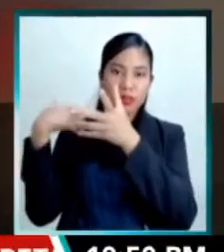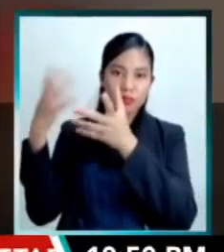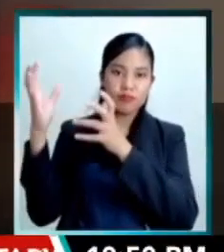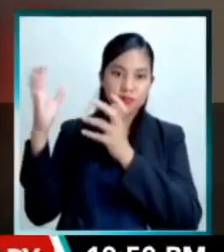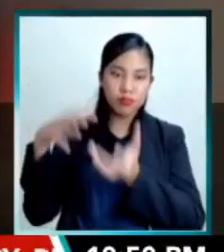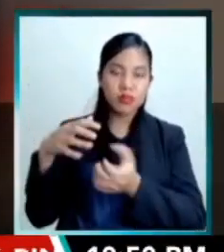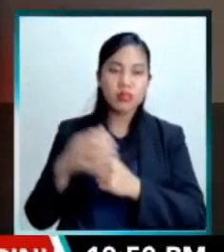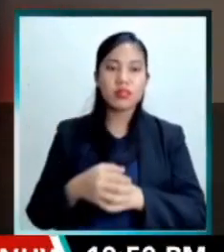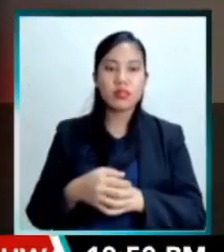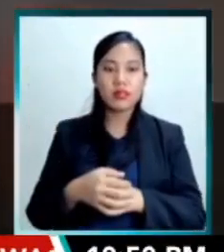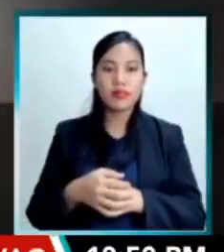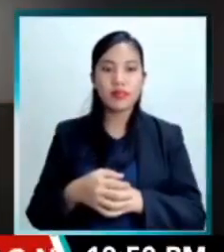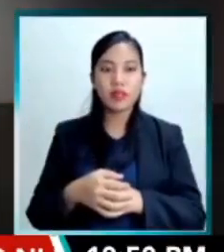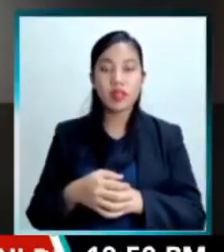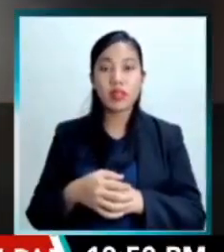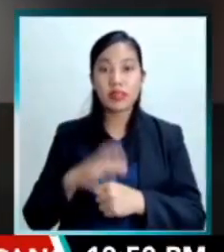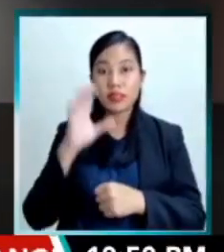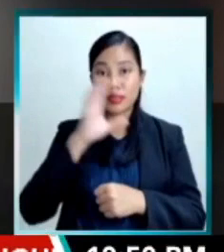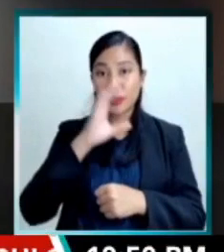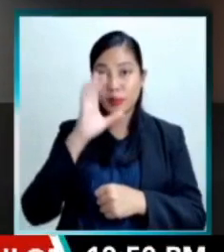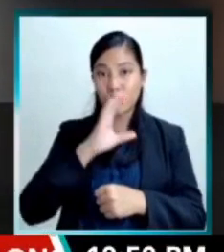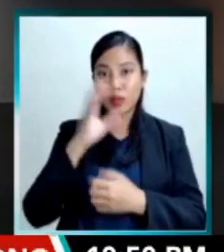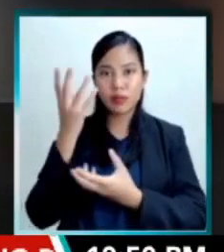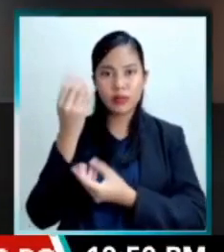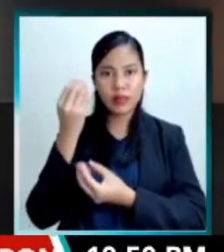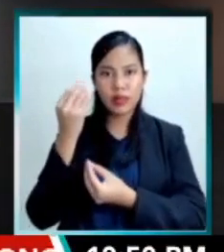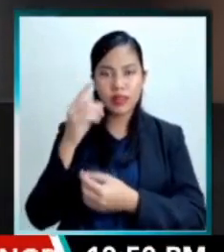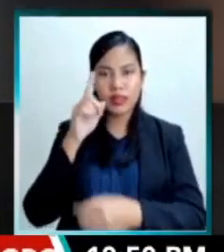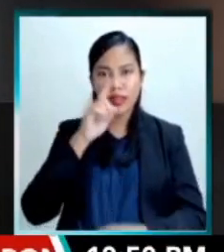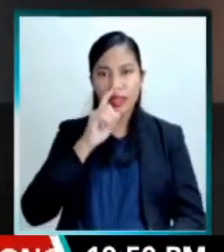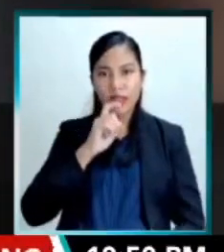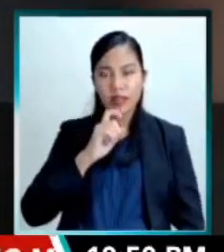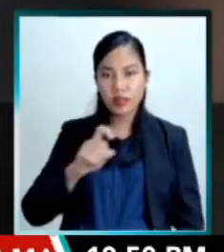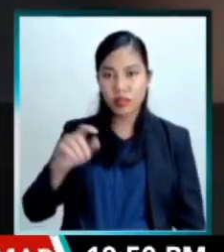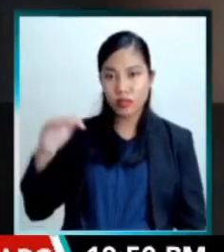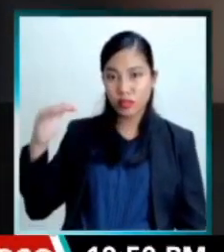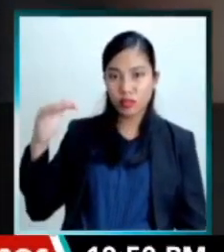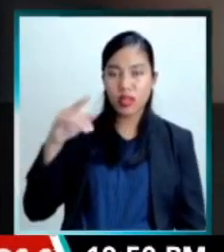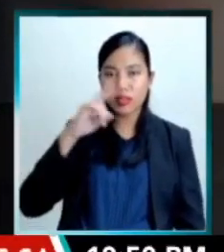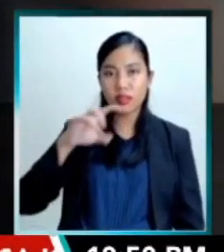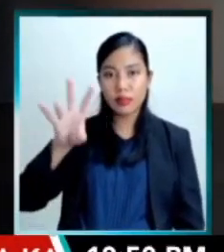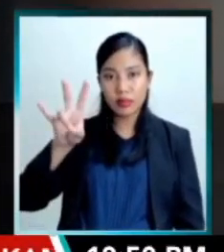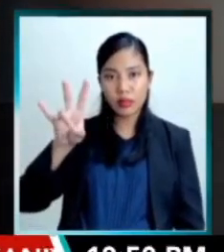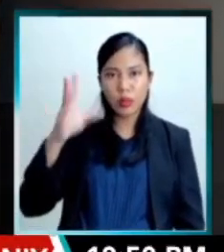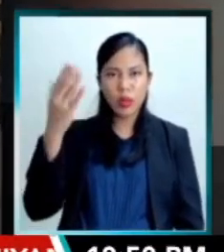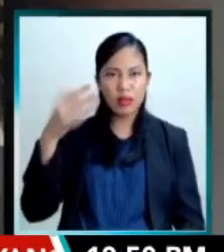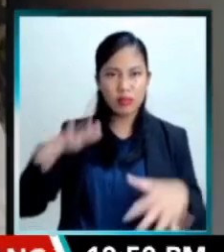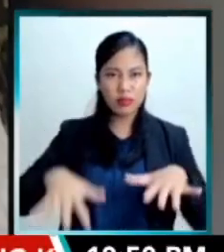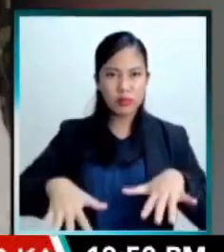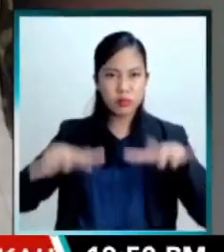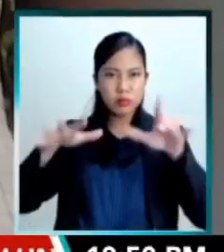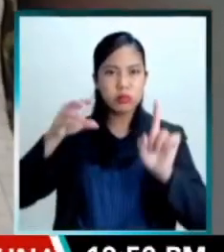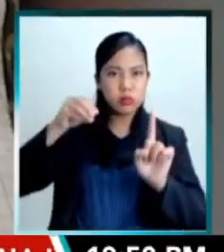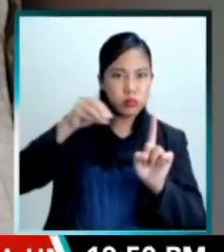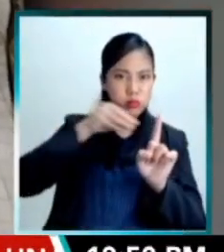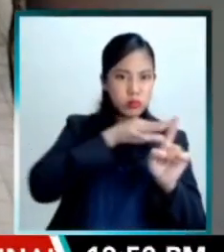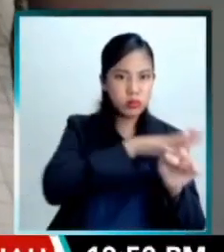Radyo Cebu, isang batang 7 taong gulang ang nasawi matapos anuri ng baha sa Toledo City.